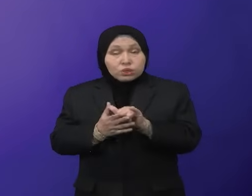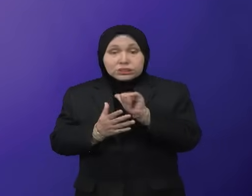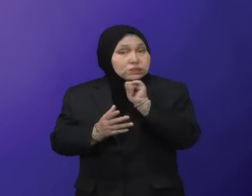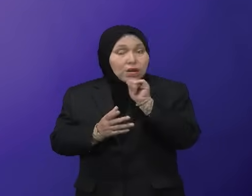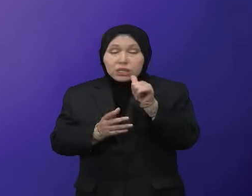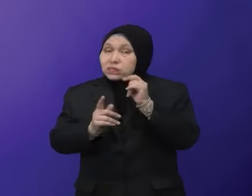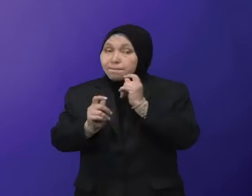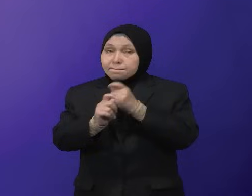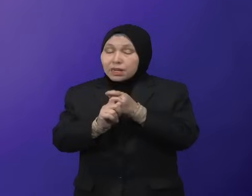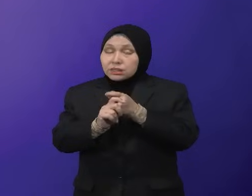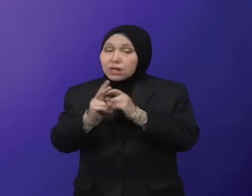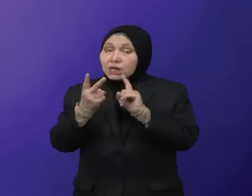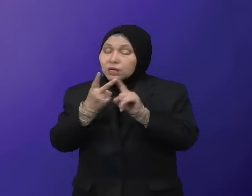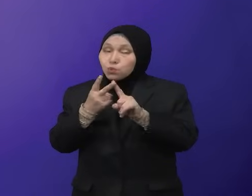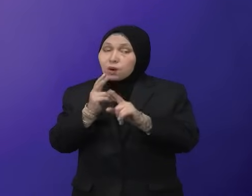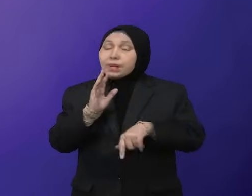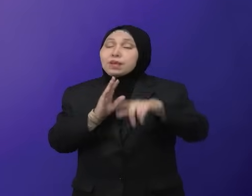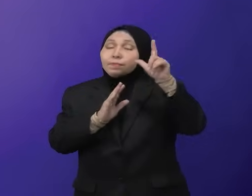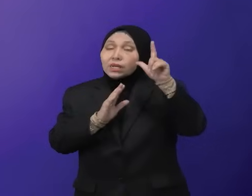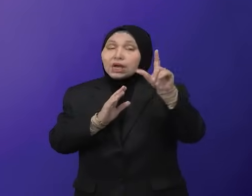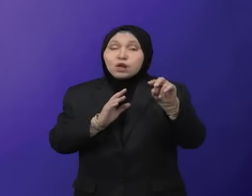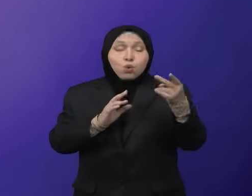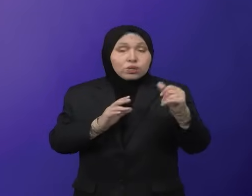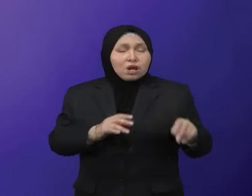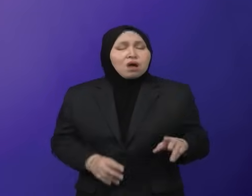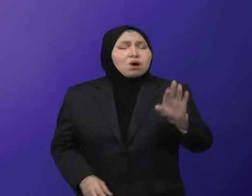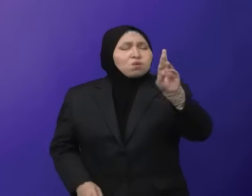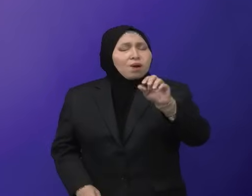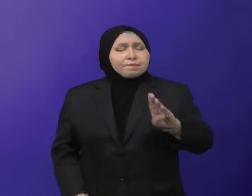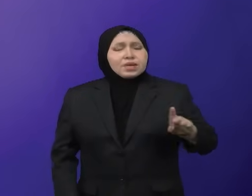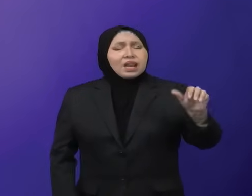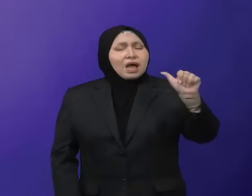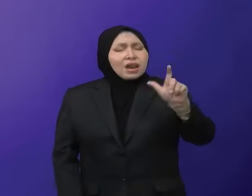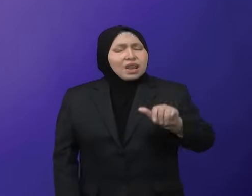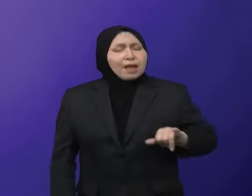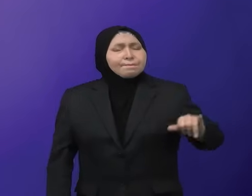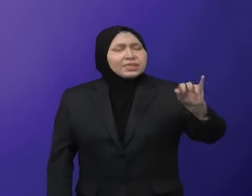tepat. Yang kedua, melebihkan pula gunnah. Rabbil